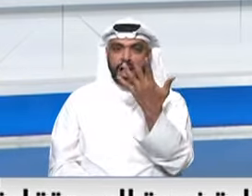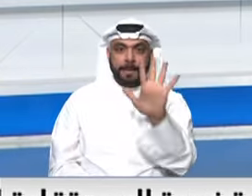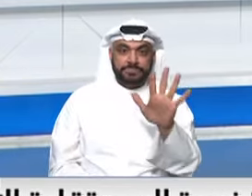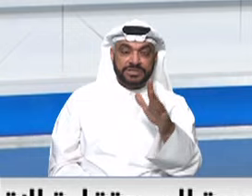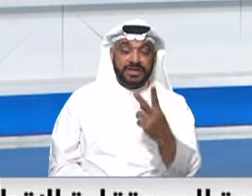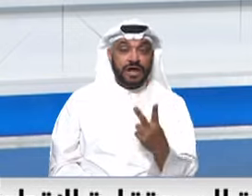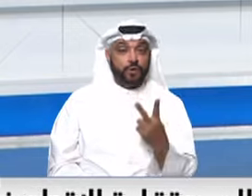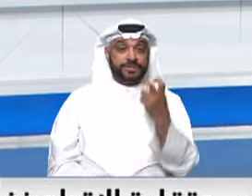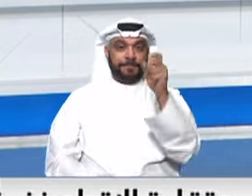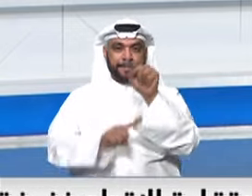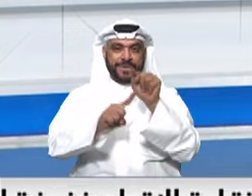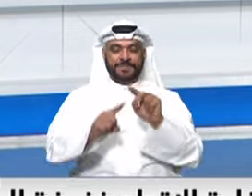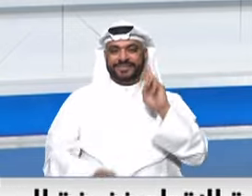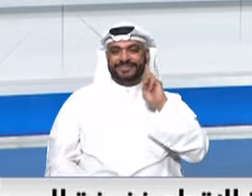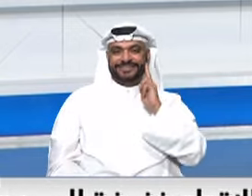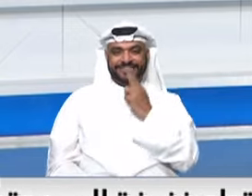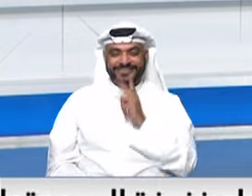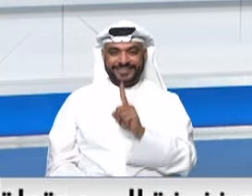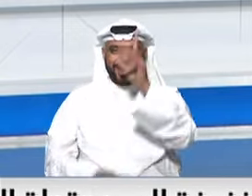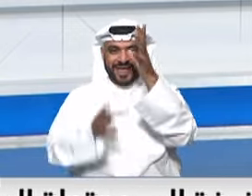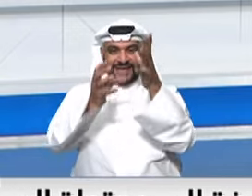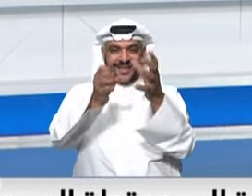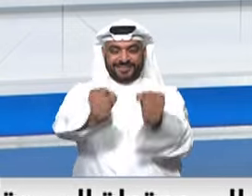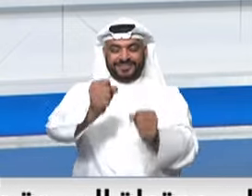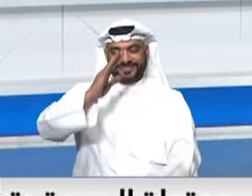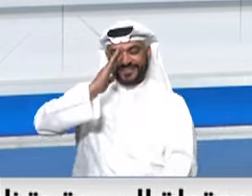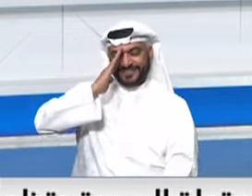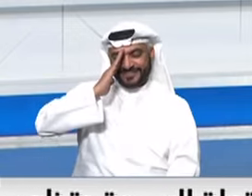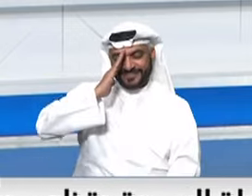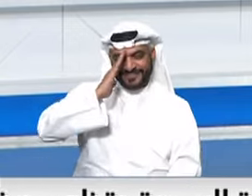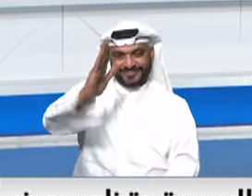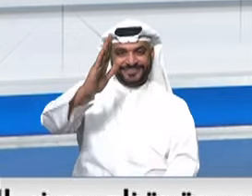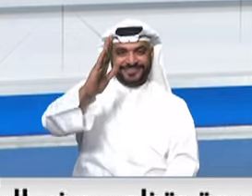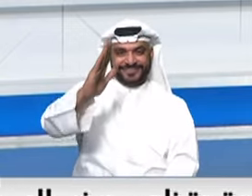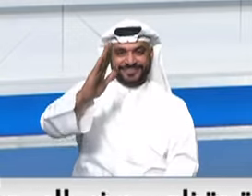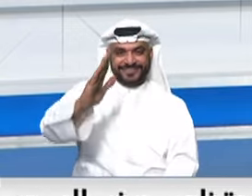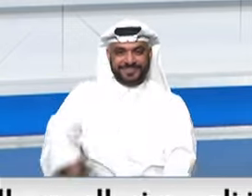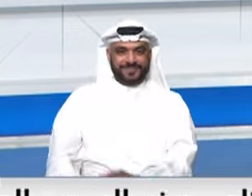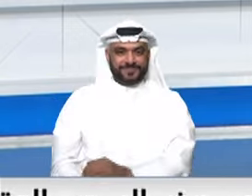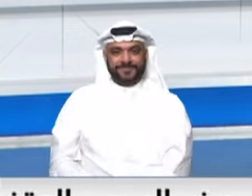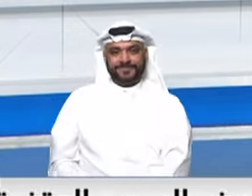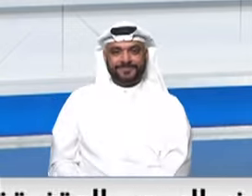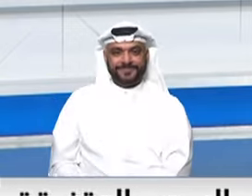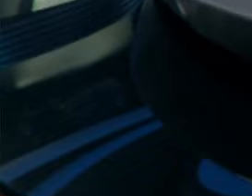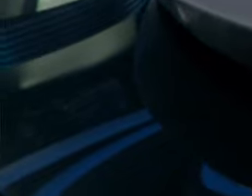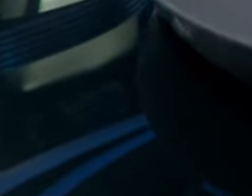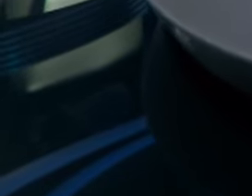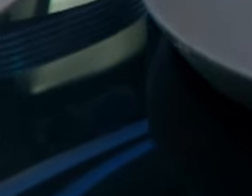50 إلى 70%. نشرتنا الجوية تنتهي، والآن نعود للطرف الآخر من الاستديو لاستكمال النشرة.